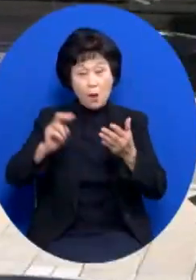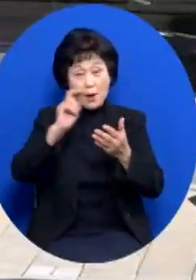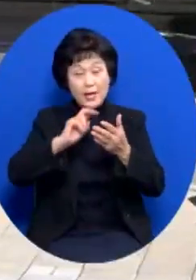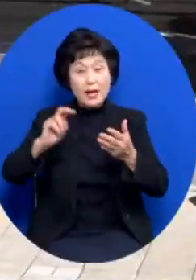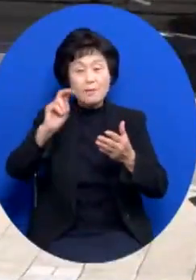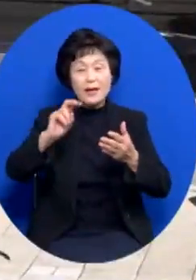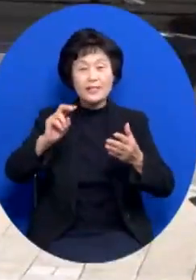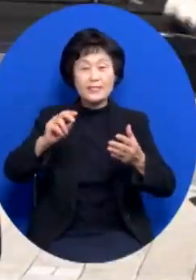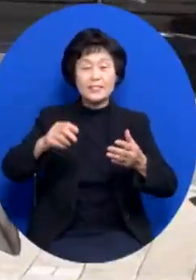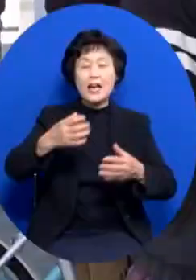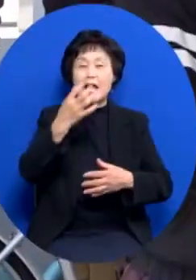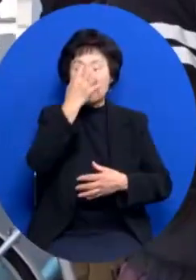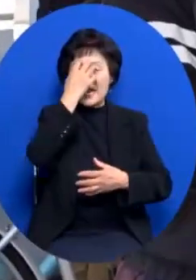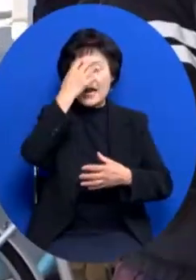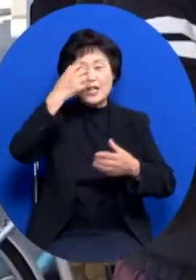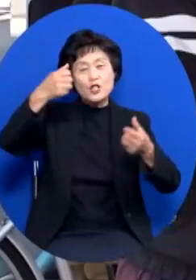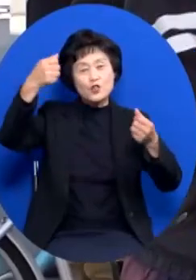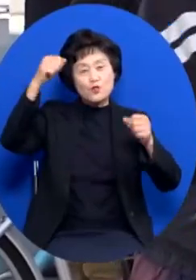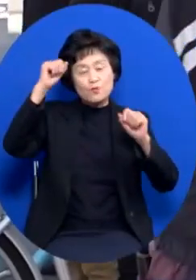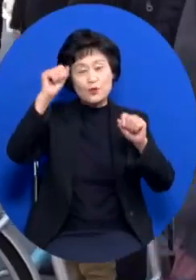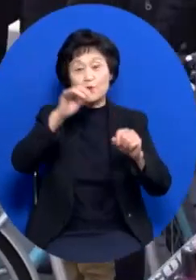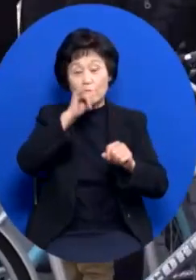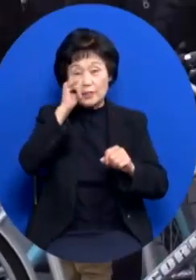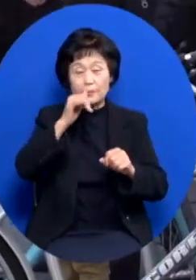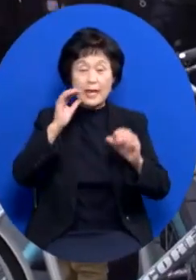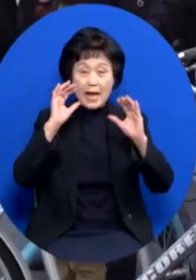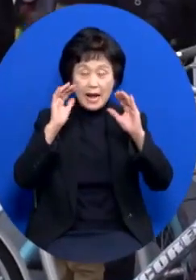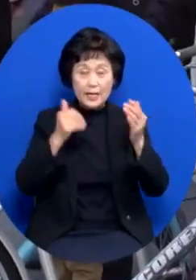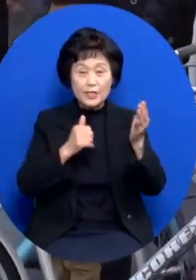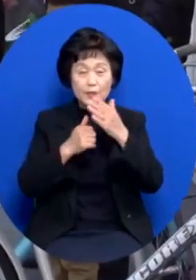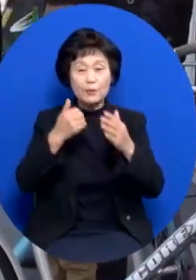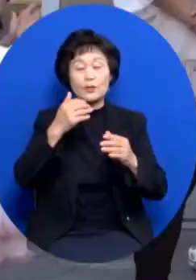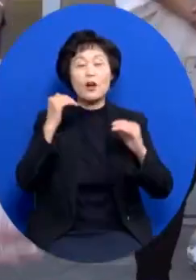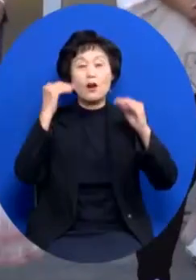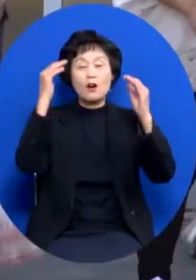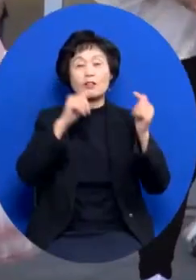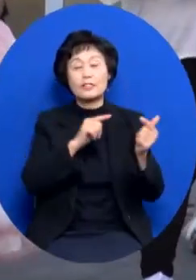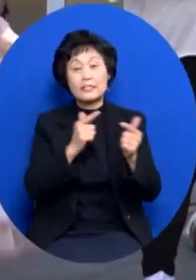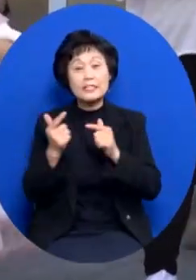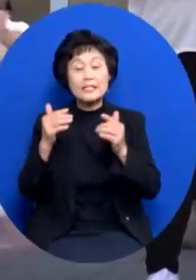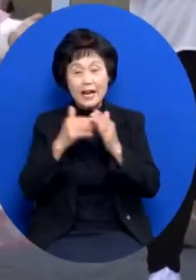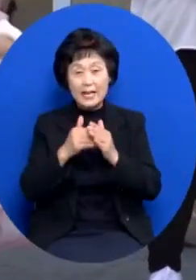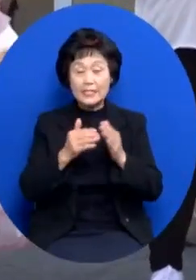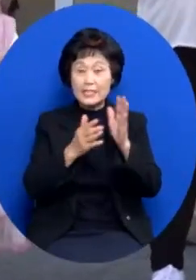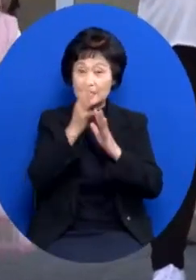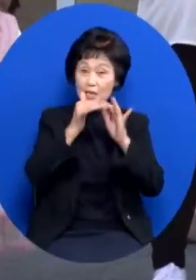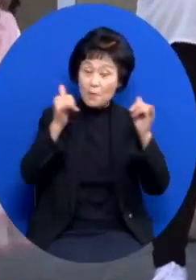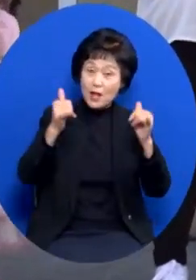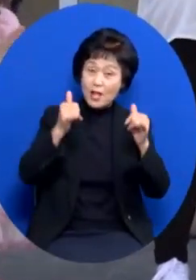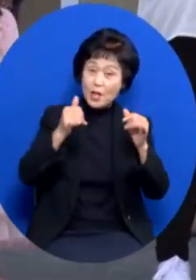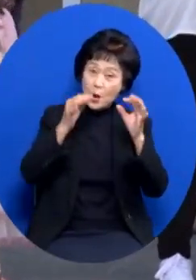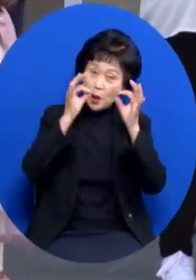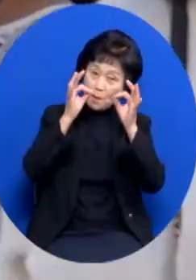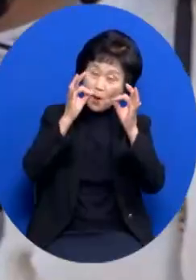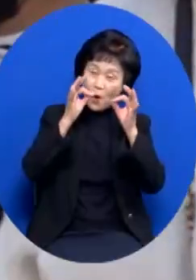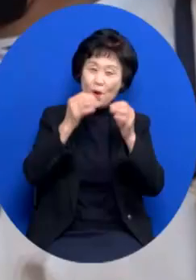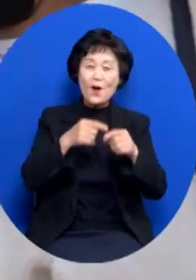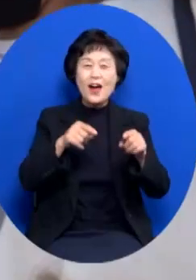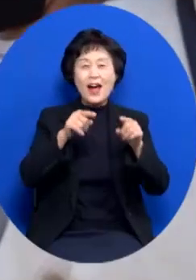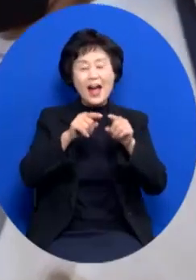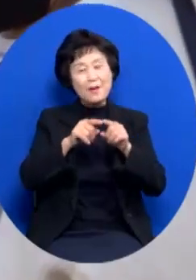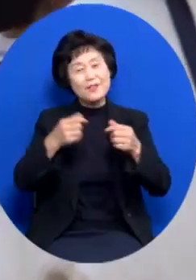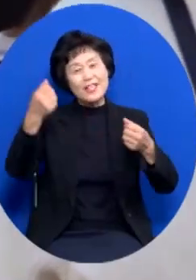선보입니다. 어린아이부터 청장년 어른까지 시민들은 발길을 멈추고 흥에 겨워 춤을 추며